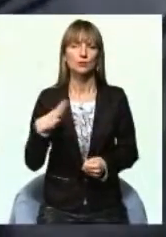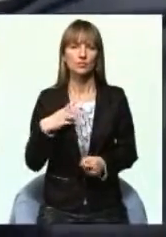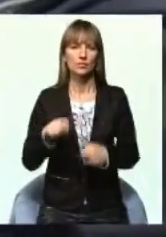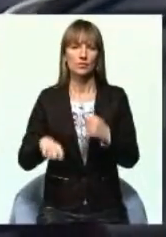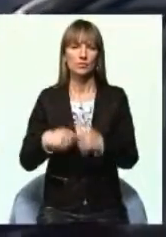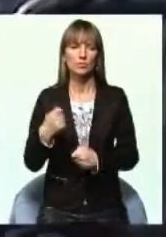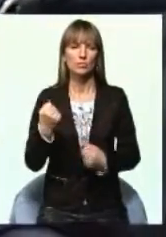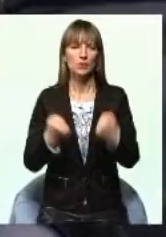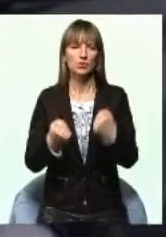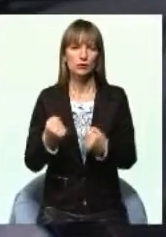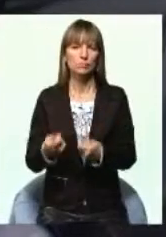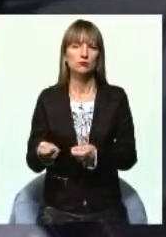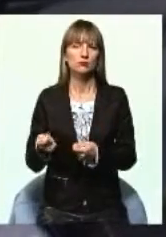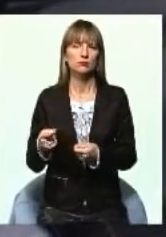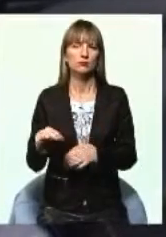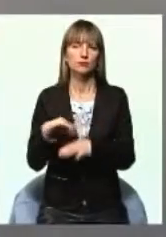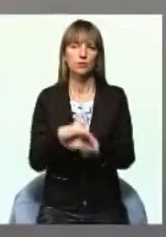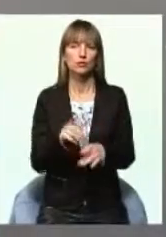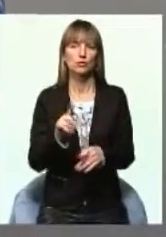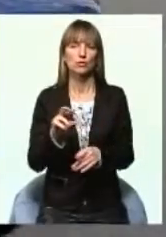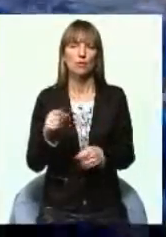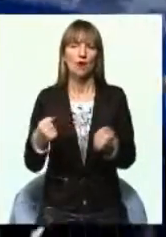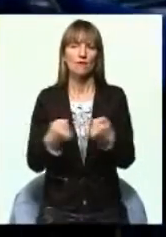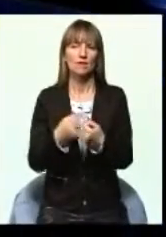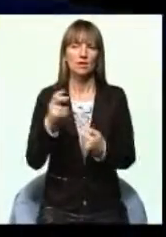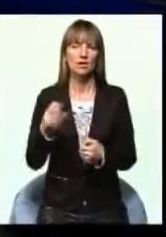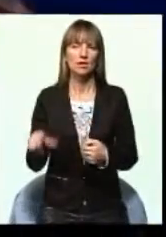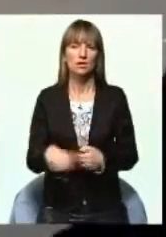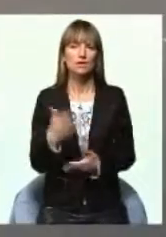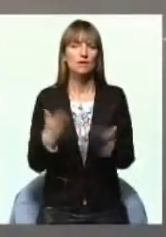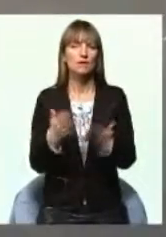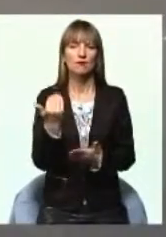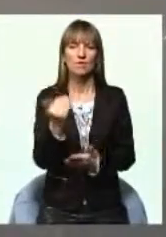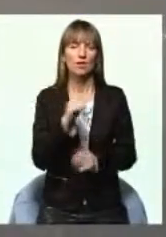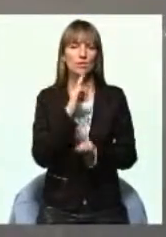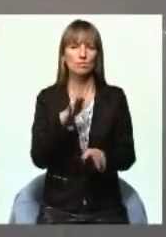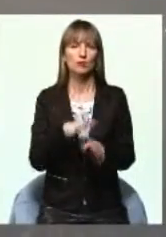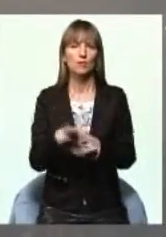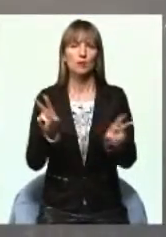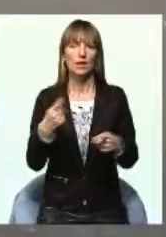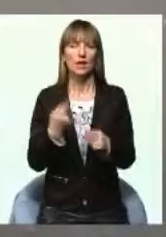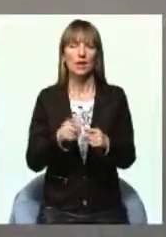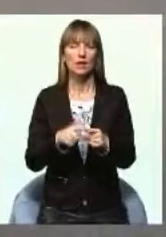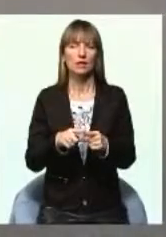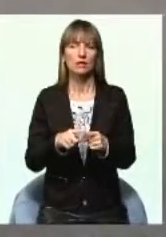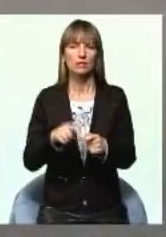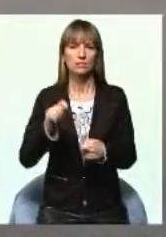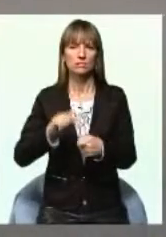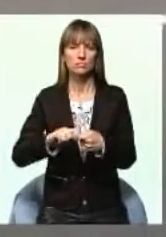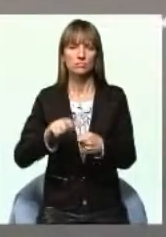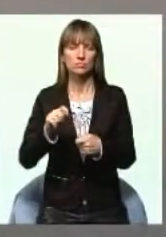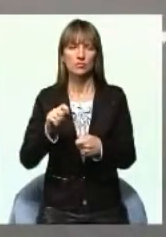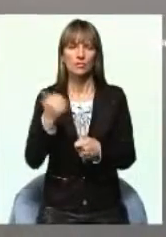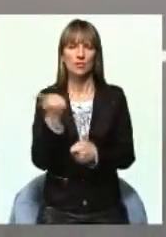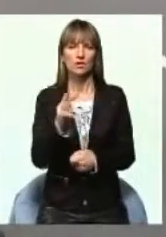несправний транспорт призводить до аварій на дорозі. Якщо ви не будете дотримуватись правил, то ці дорожні автоінспектори вас